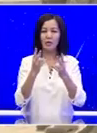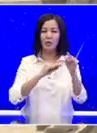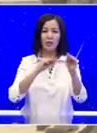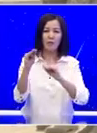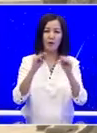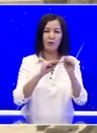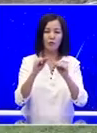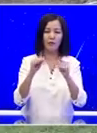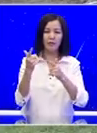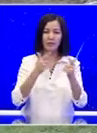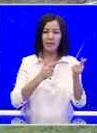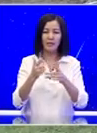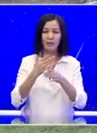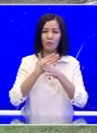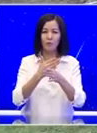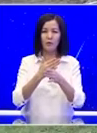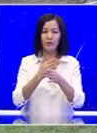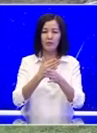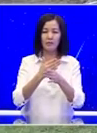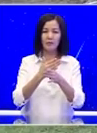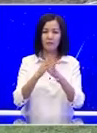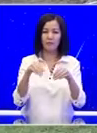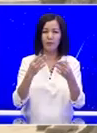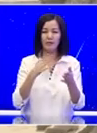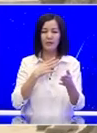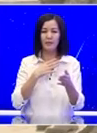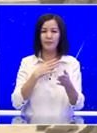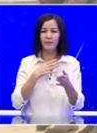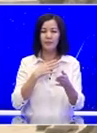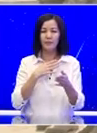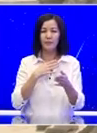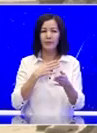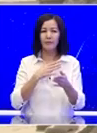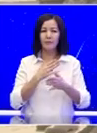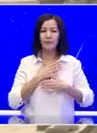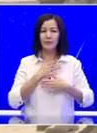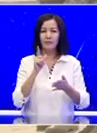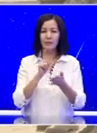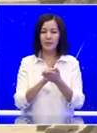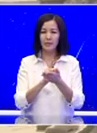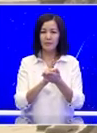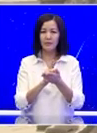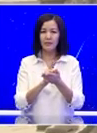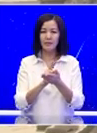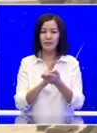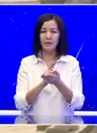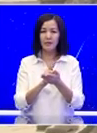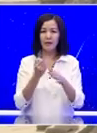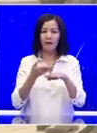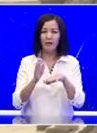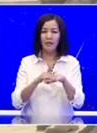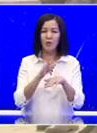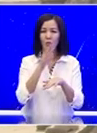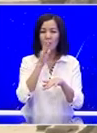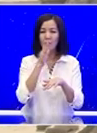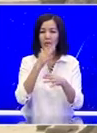шатырлардың бәрін дайындап, көмектесуде қол ұшын берді. Ортақ жұмысымыз өйткені